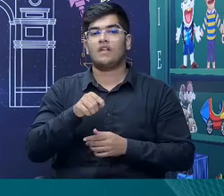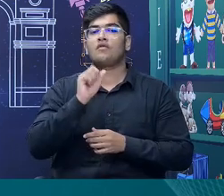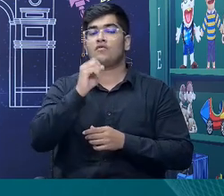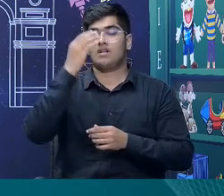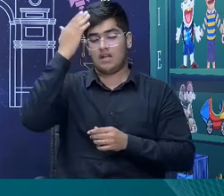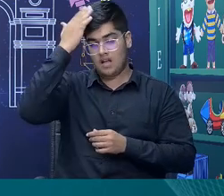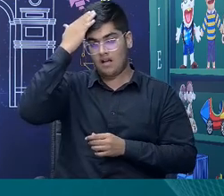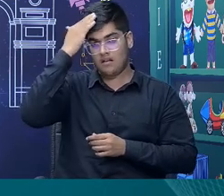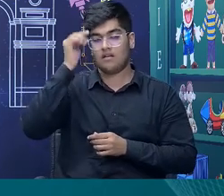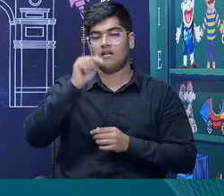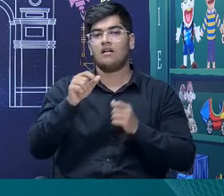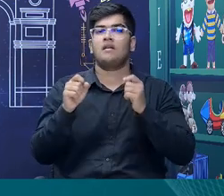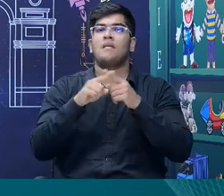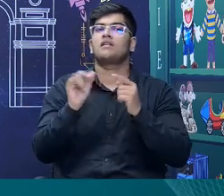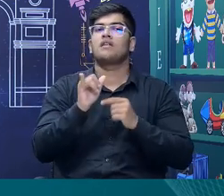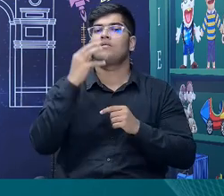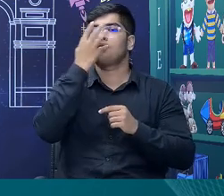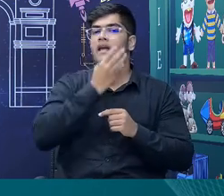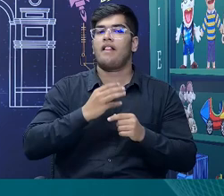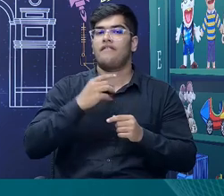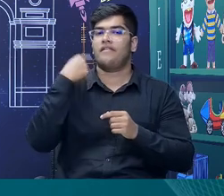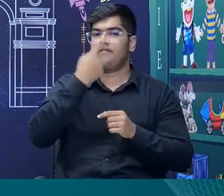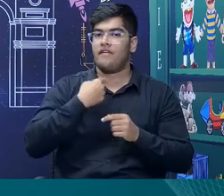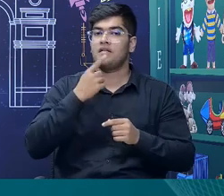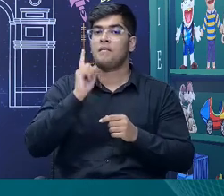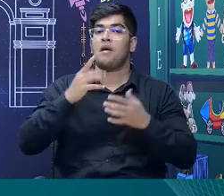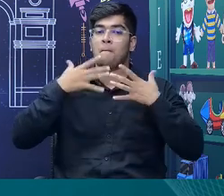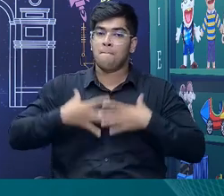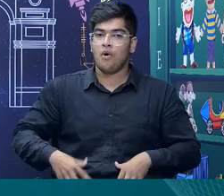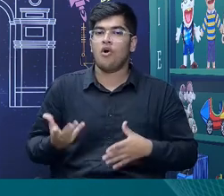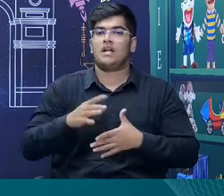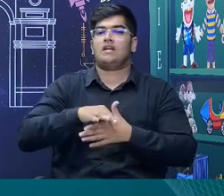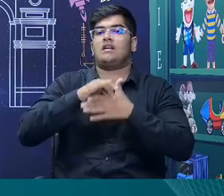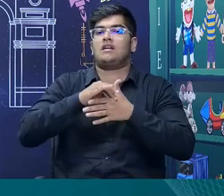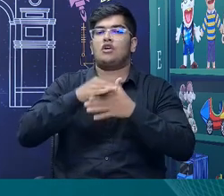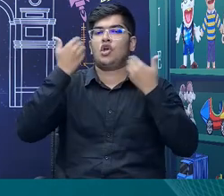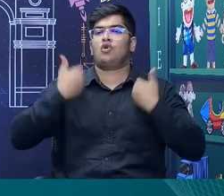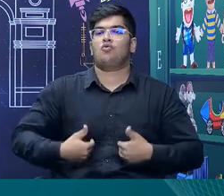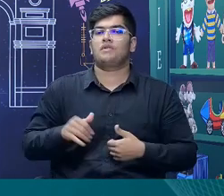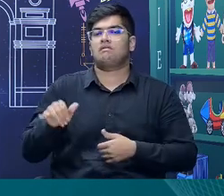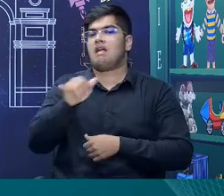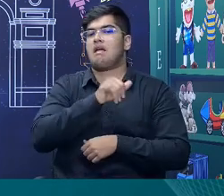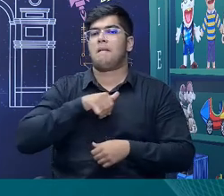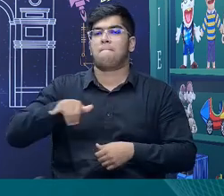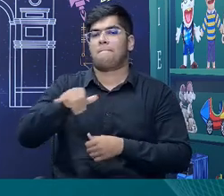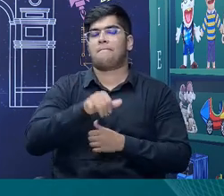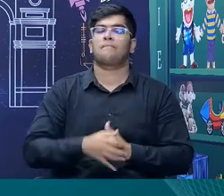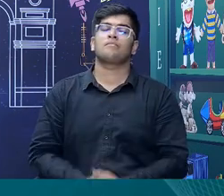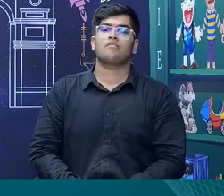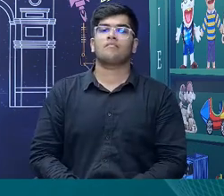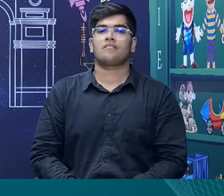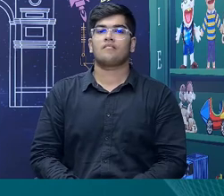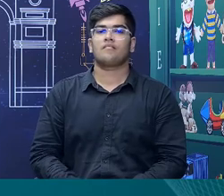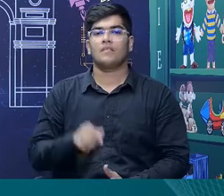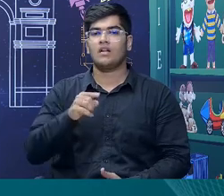है वह एलीफेंट की शॉप का है और जो शरीर है वह इंसान का है इसलिए गणेश